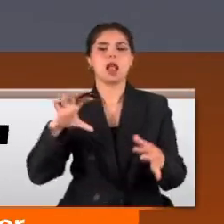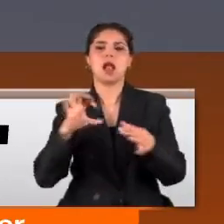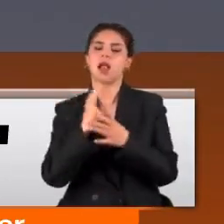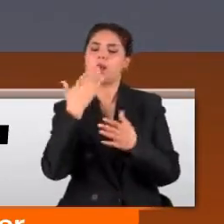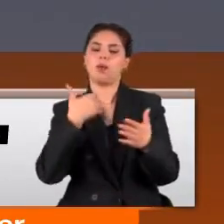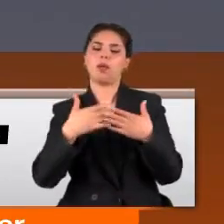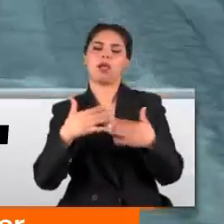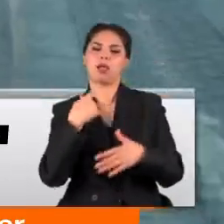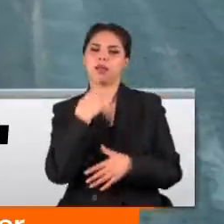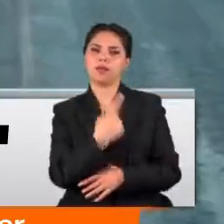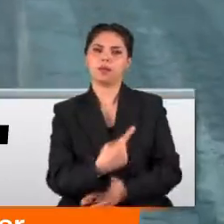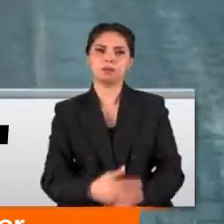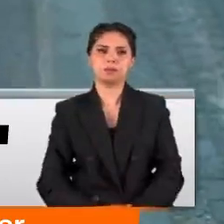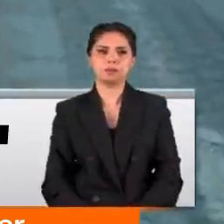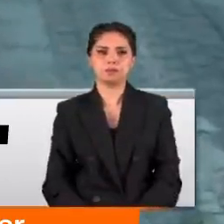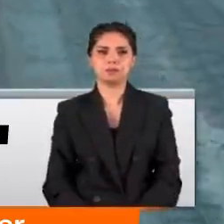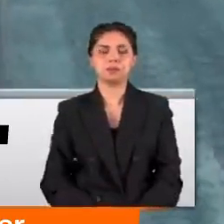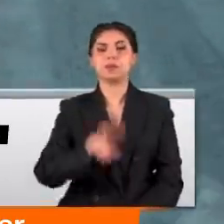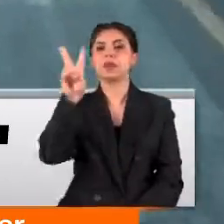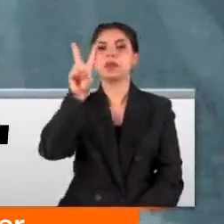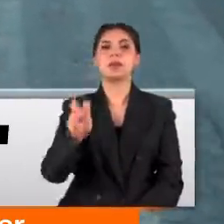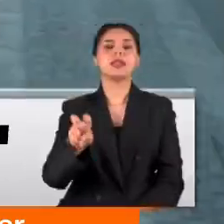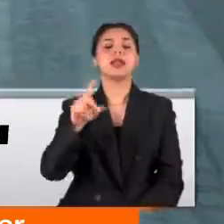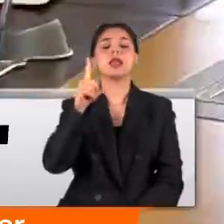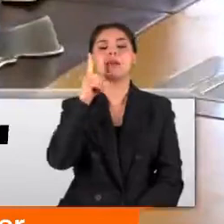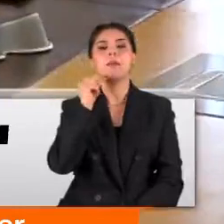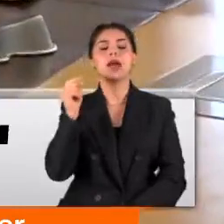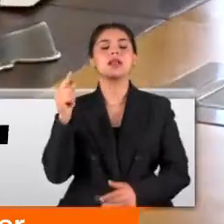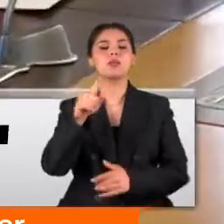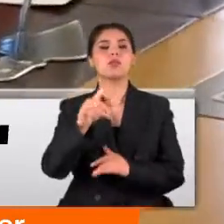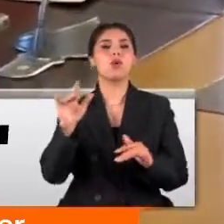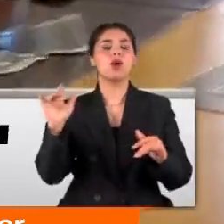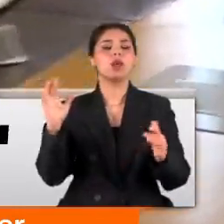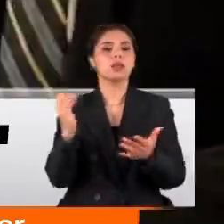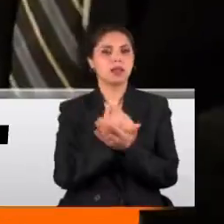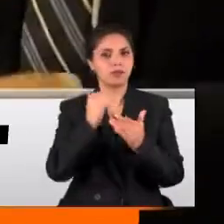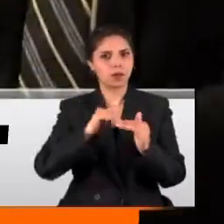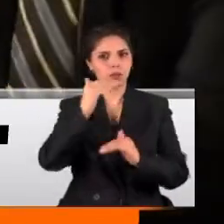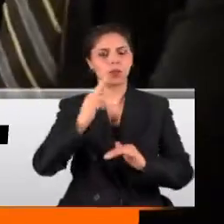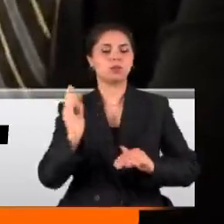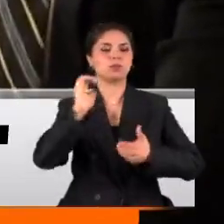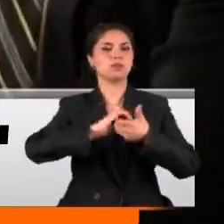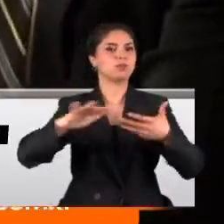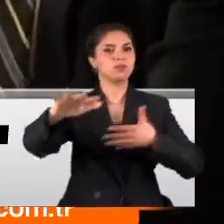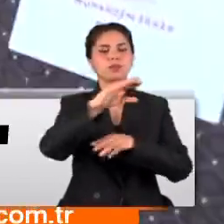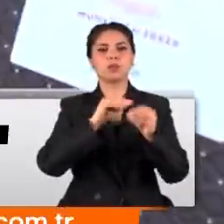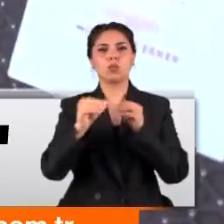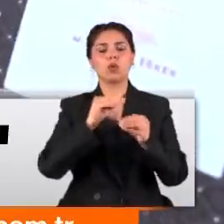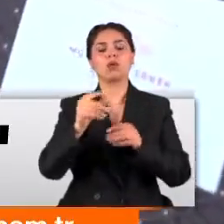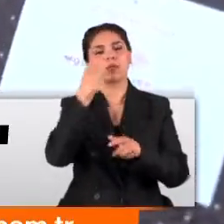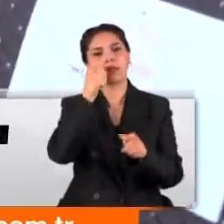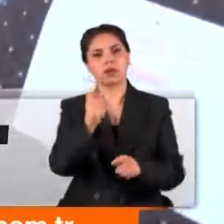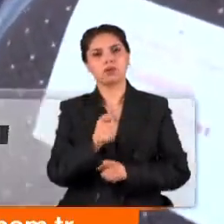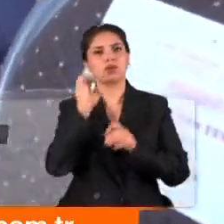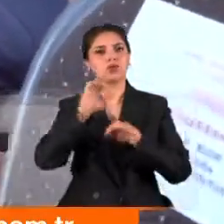ilgilendirmez diye devam etti. 28 Mayıs zaferinin ardından yedili koalisyonda yaşanan krizleri işaret etti. Ortada